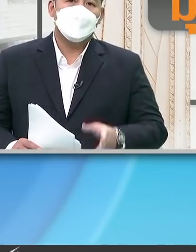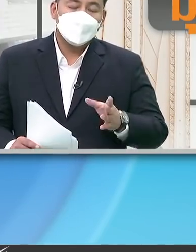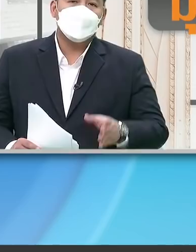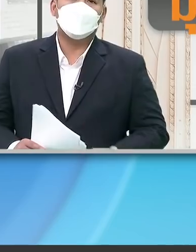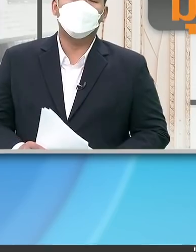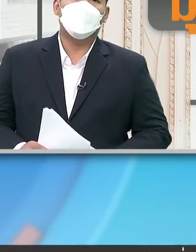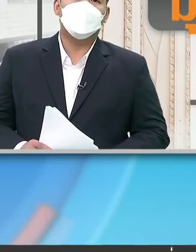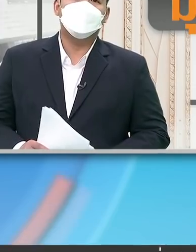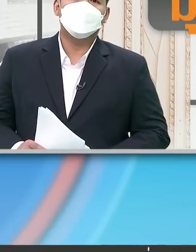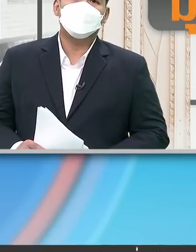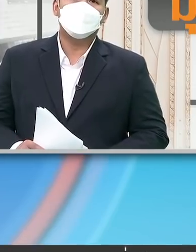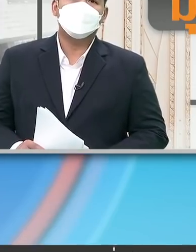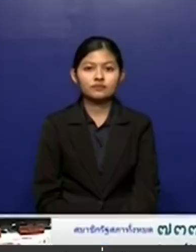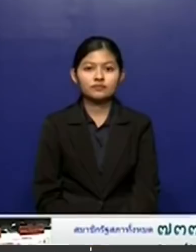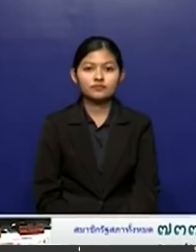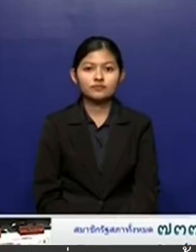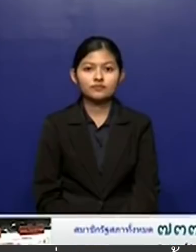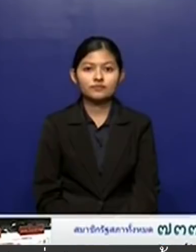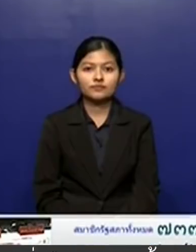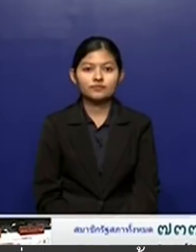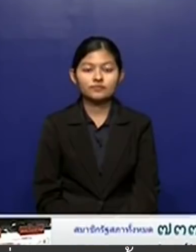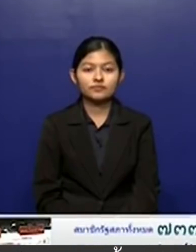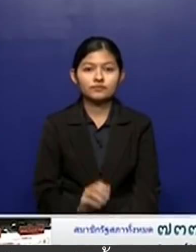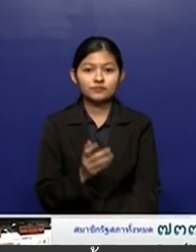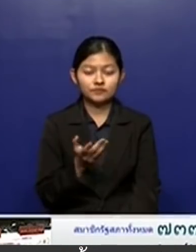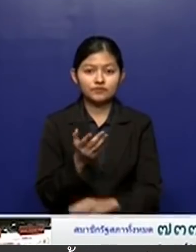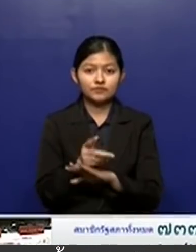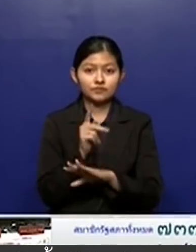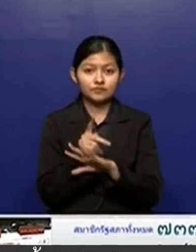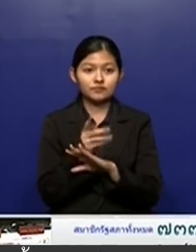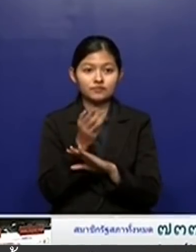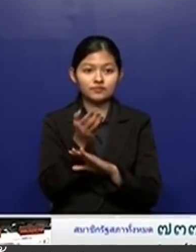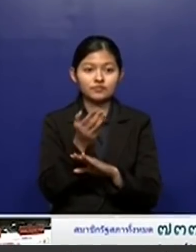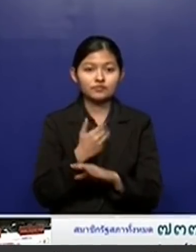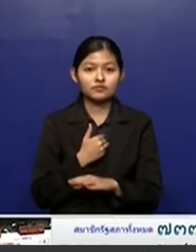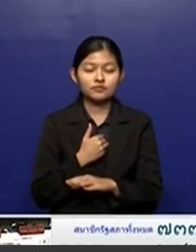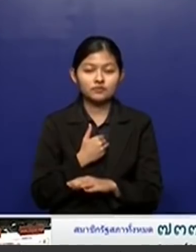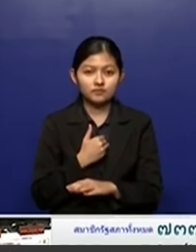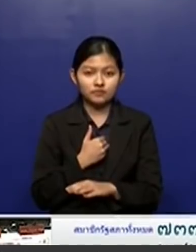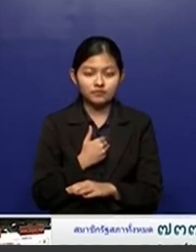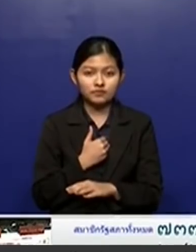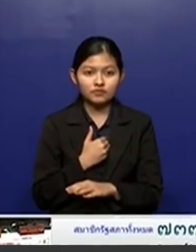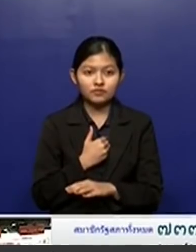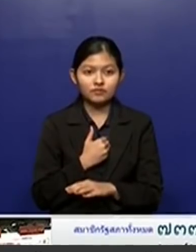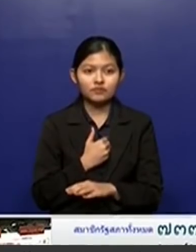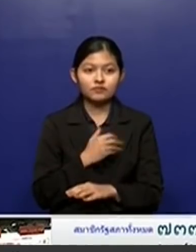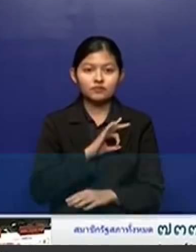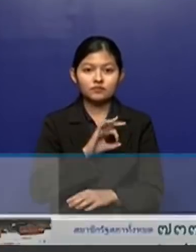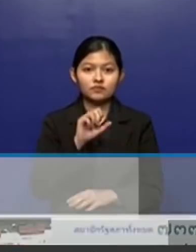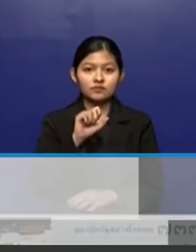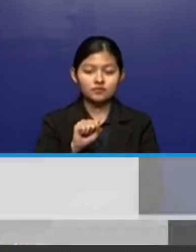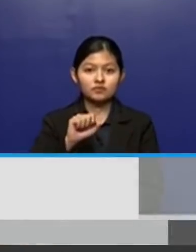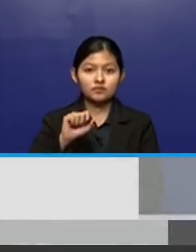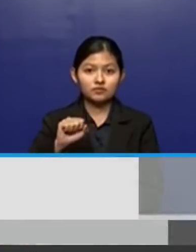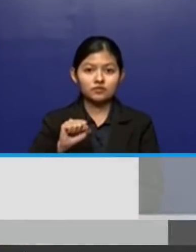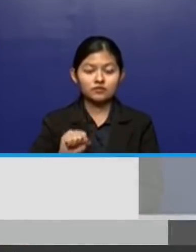ภาลองชมดูก่อนครับ ท่านประธานครับท่านประธานครับผมชาดาไทเศรษฐ์ครับสมาชิกสภาผู้แทนราษฎ